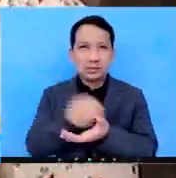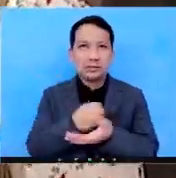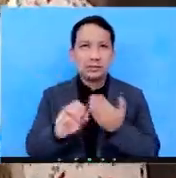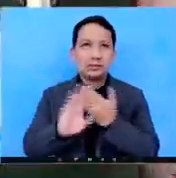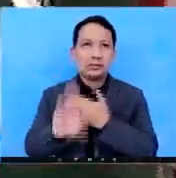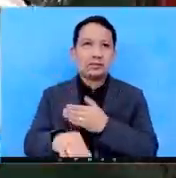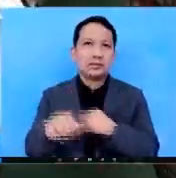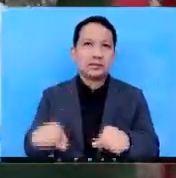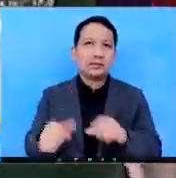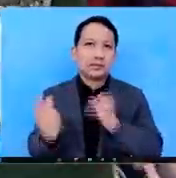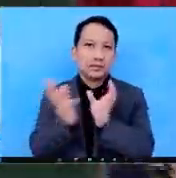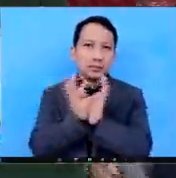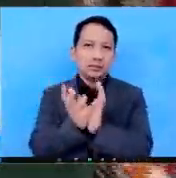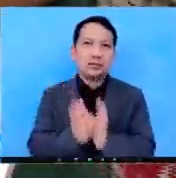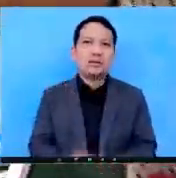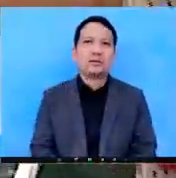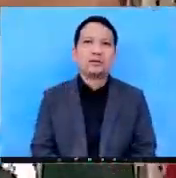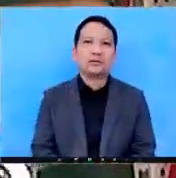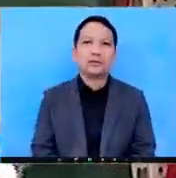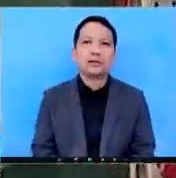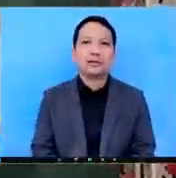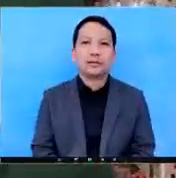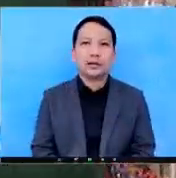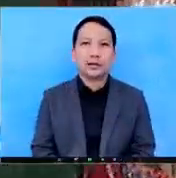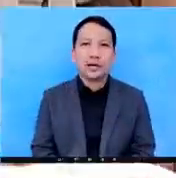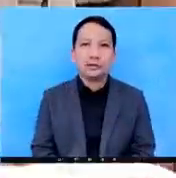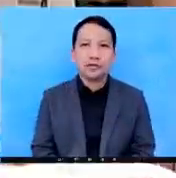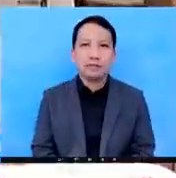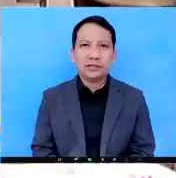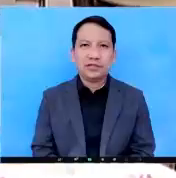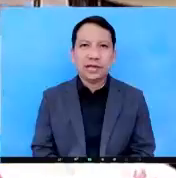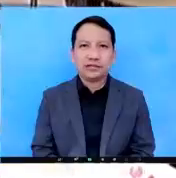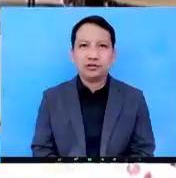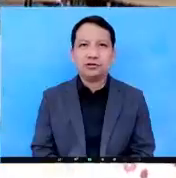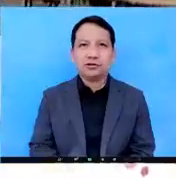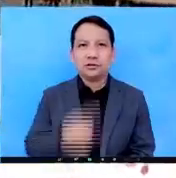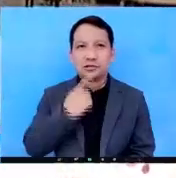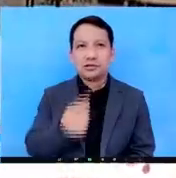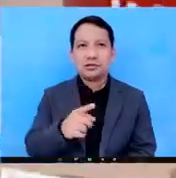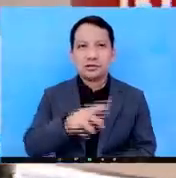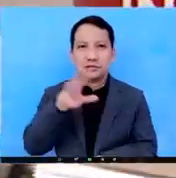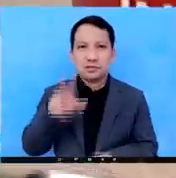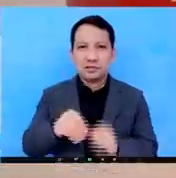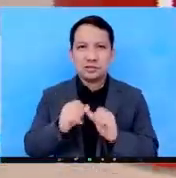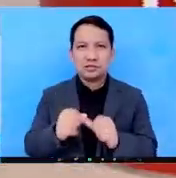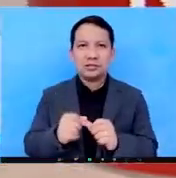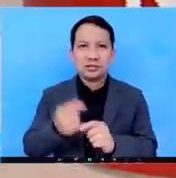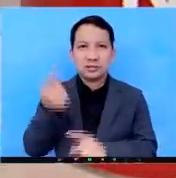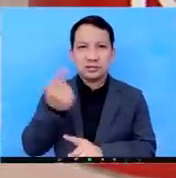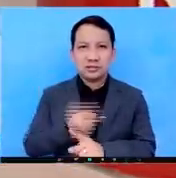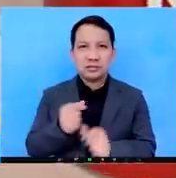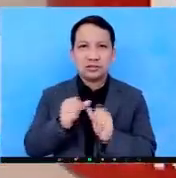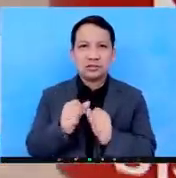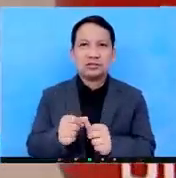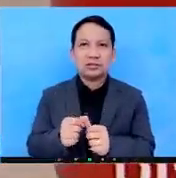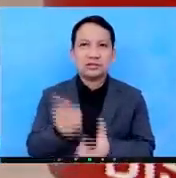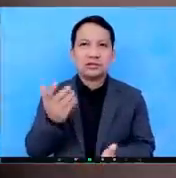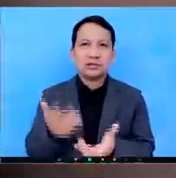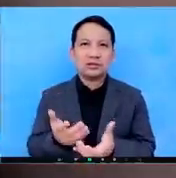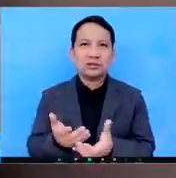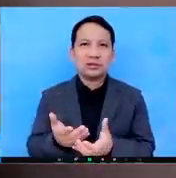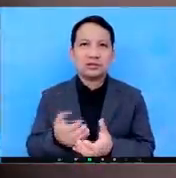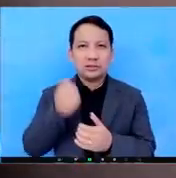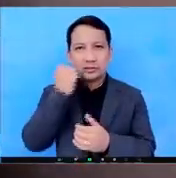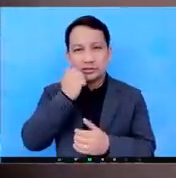sa community. Ikinatuwa naman ng mga customer ang pakulo kahit isang araw lang nila magagawa ito. Nakakatuwa rin eh.